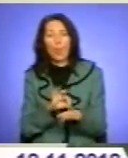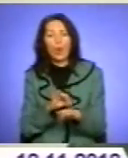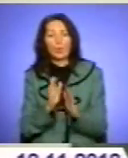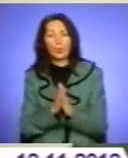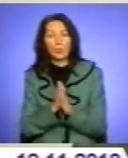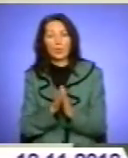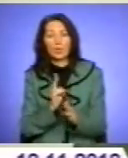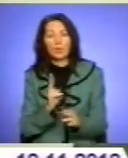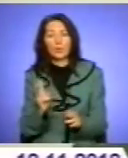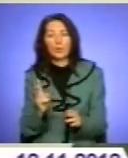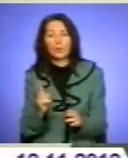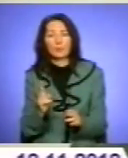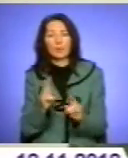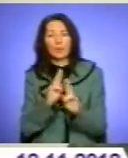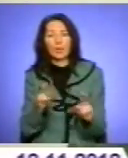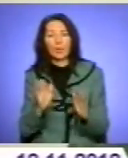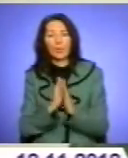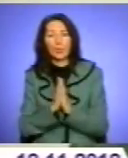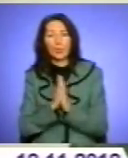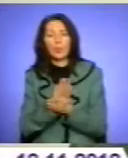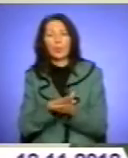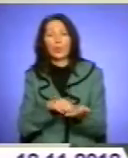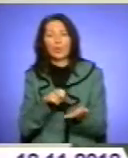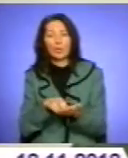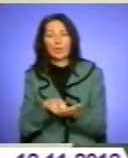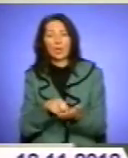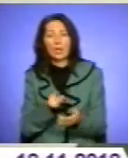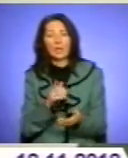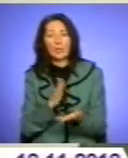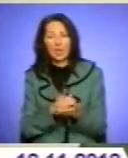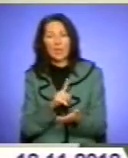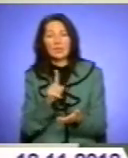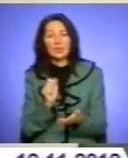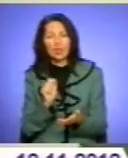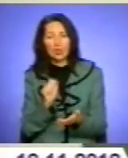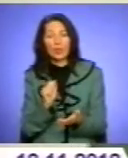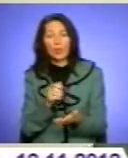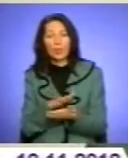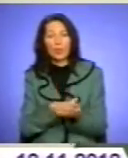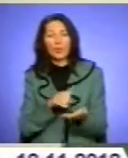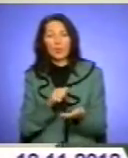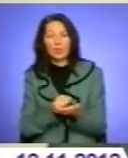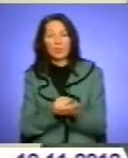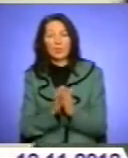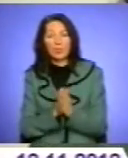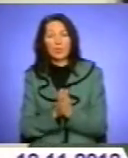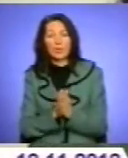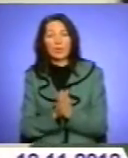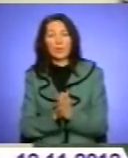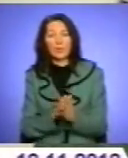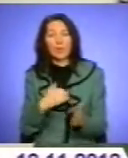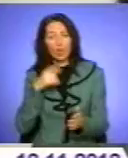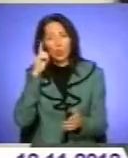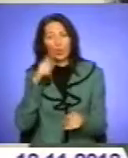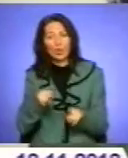попросити якогось, не знаю, прощення, напевно, їм є за що просити. І я думаю, таке буде